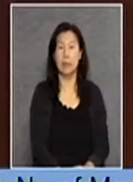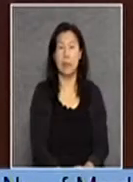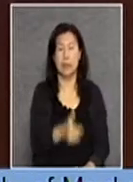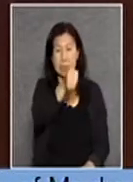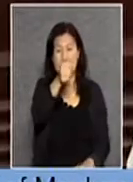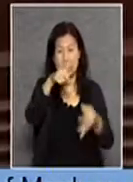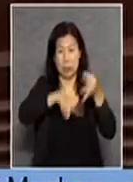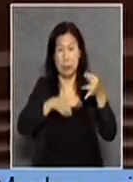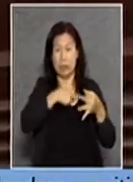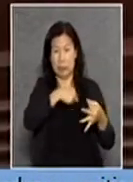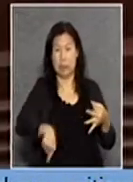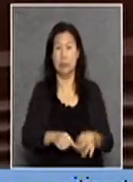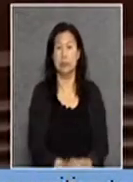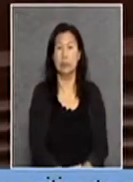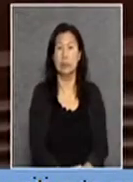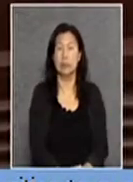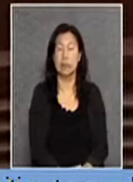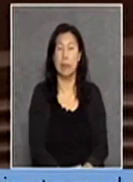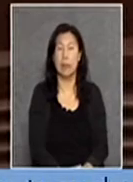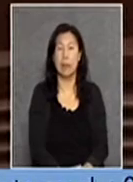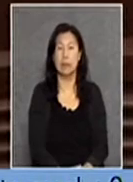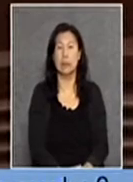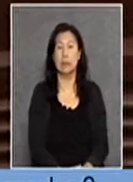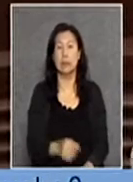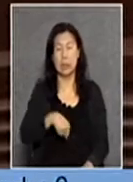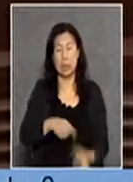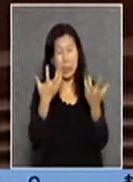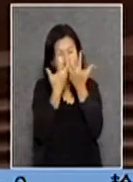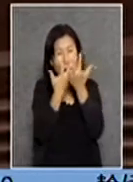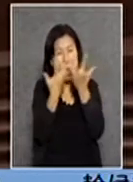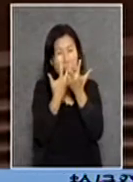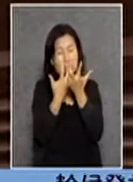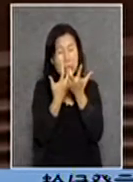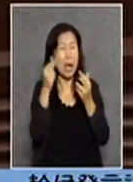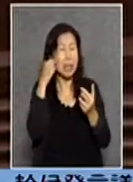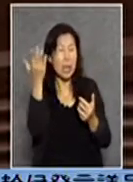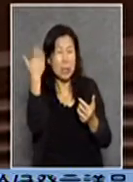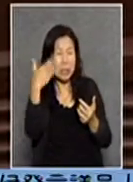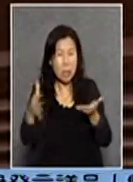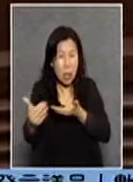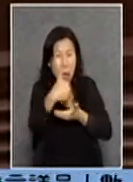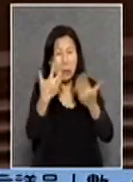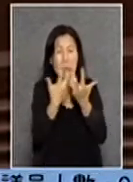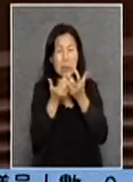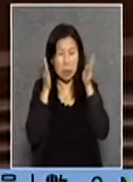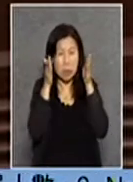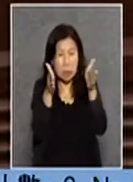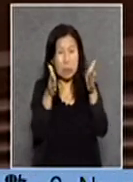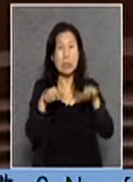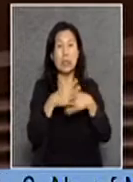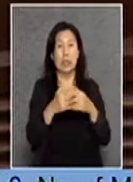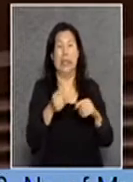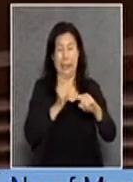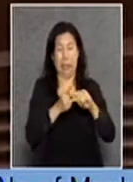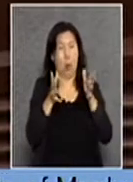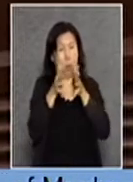員嘅提問。總體其實從實際數字可以睇到咧，我哋係嘅方向係一定係更加嘅透